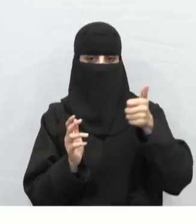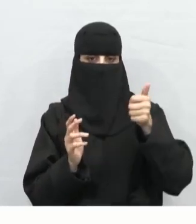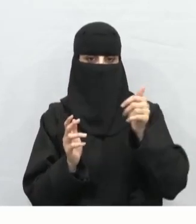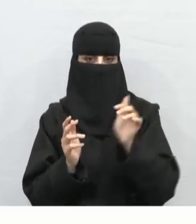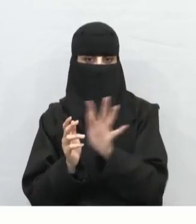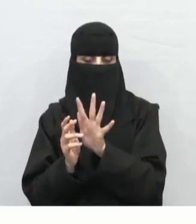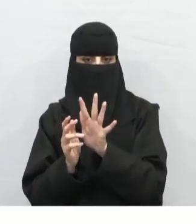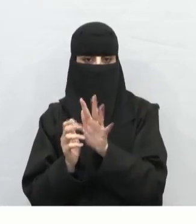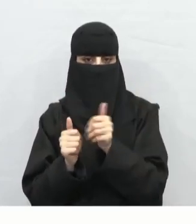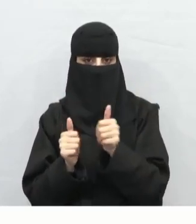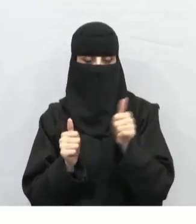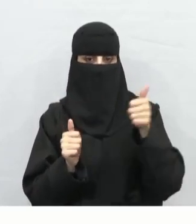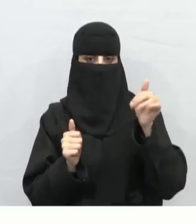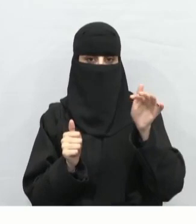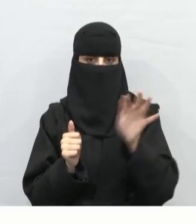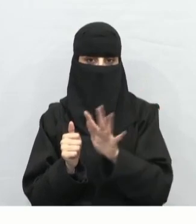لاحظوا معي